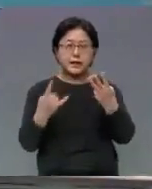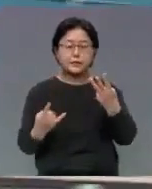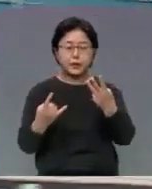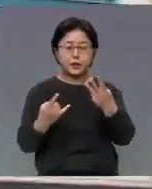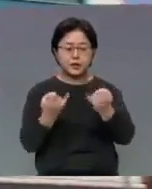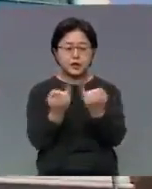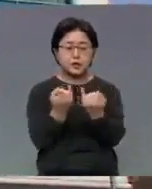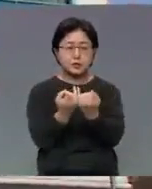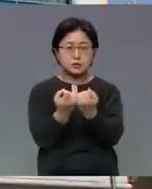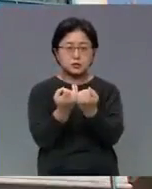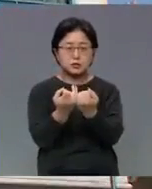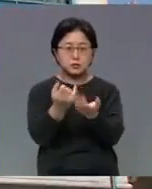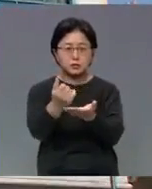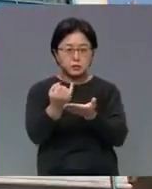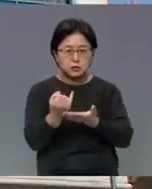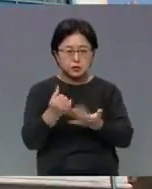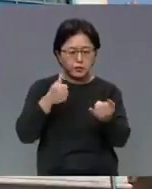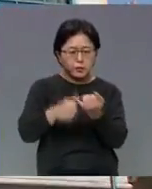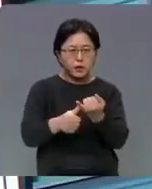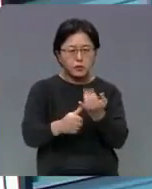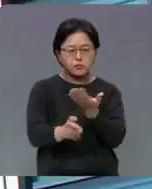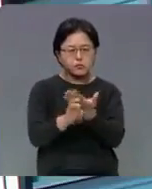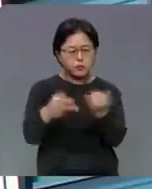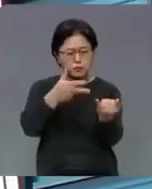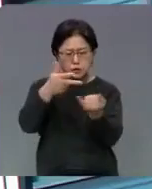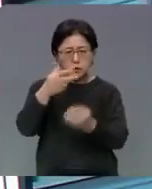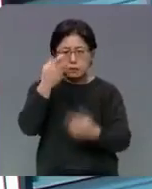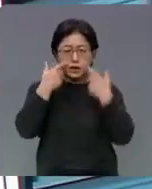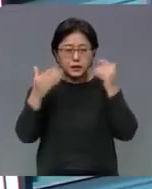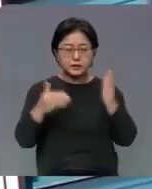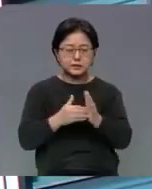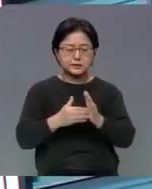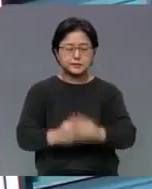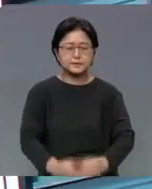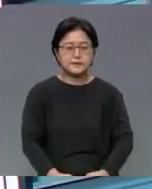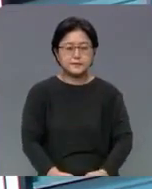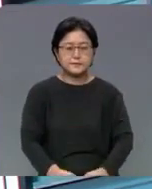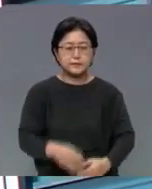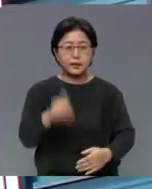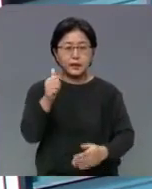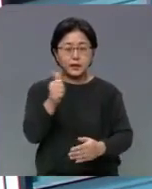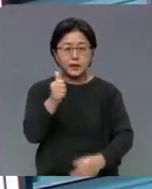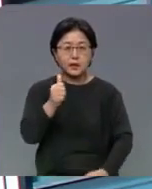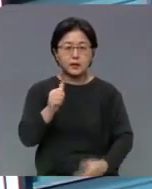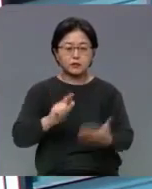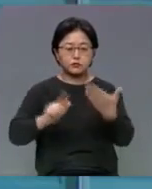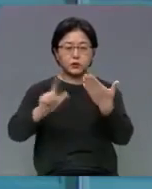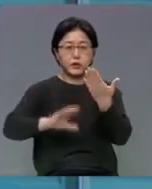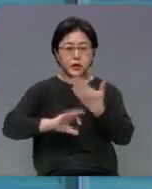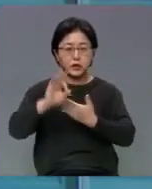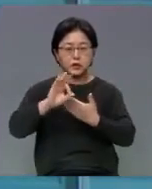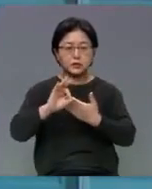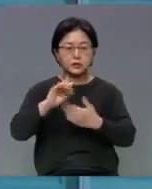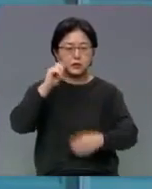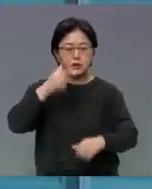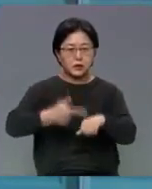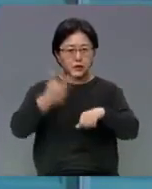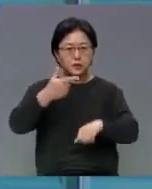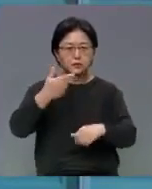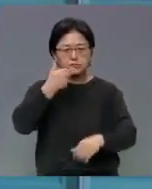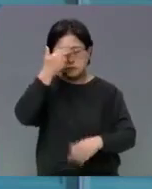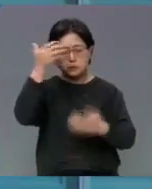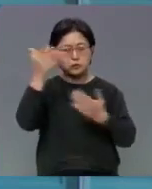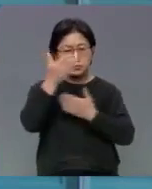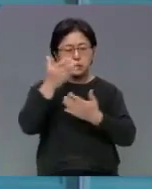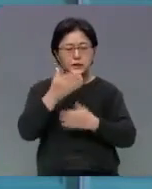걸쳐 여성 승객 등을 성폭행하고 불법 촬영한 것을 확인했다고 밝혔습니다. A씨는 지난 9일 오전 6시쯤 술에 취한